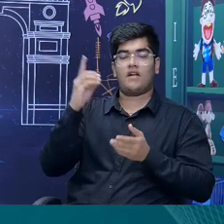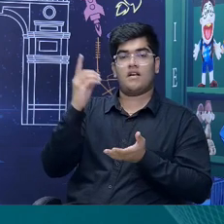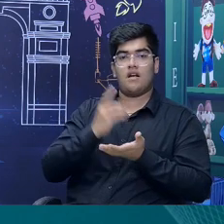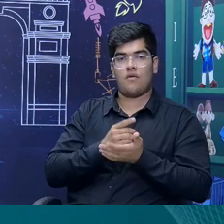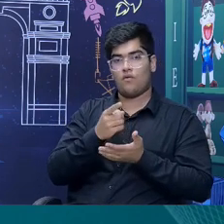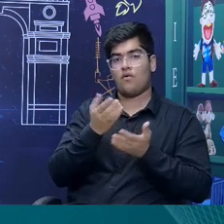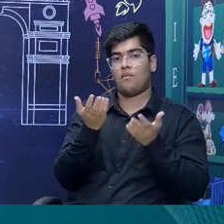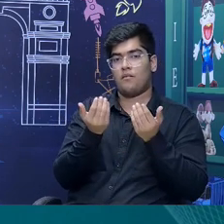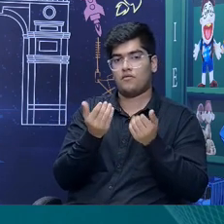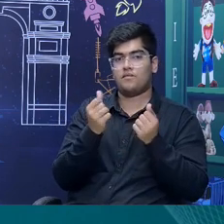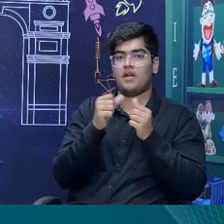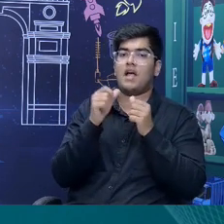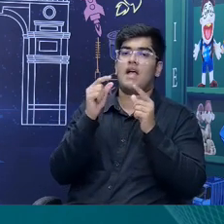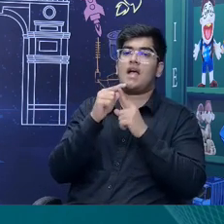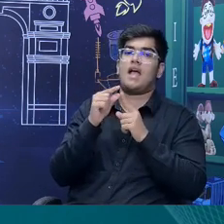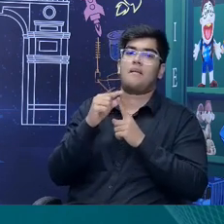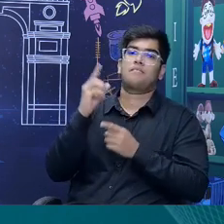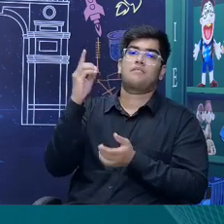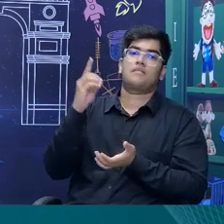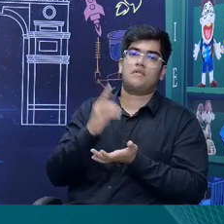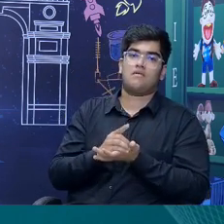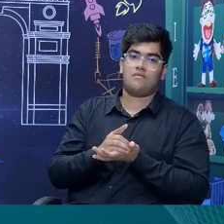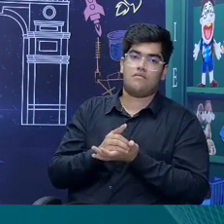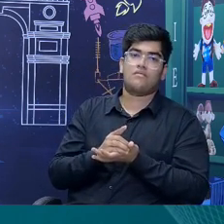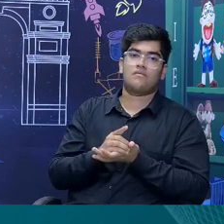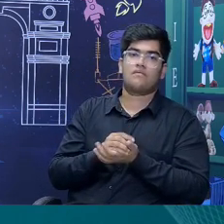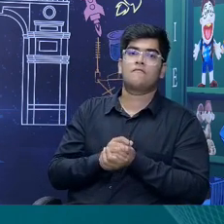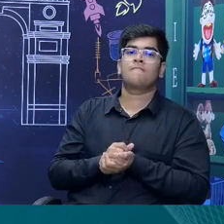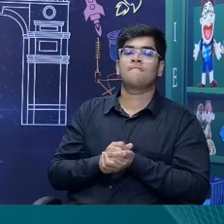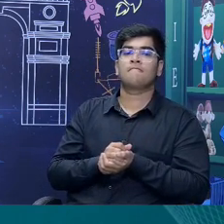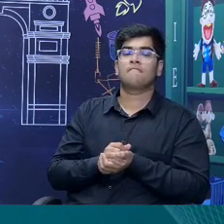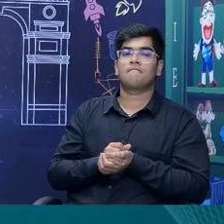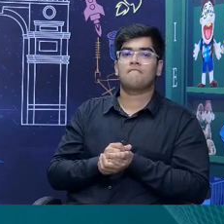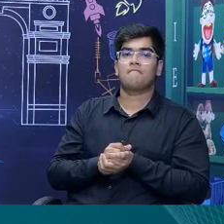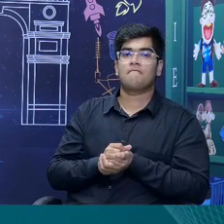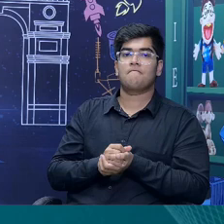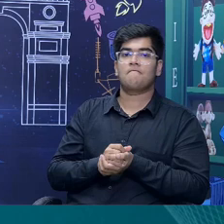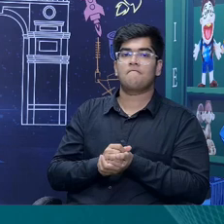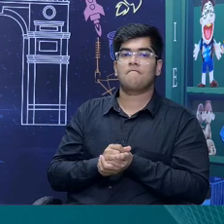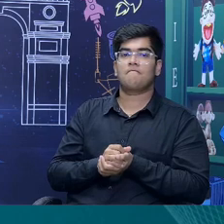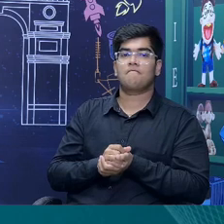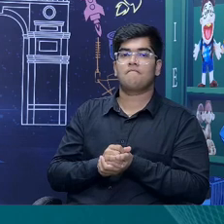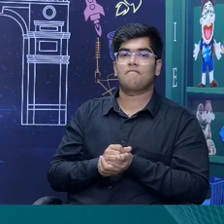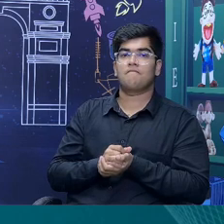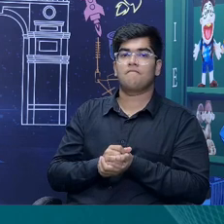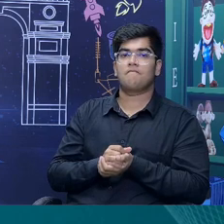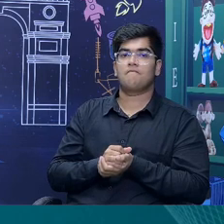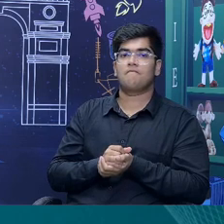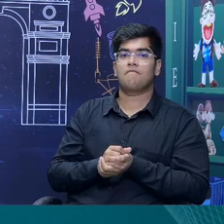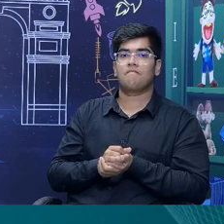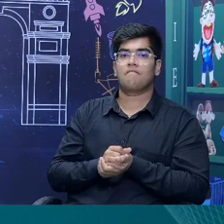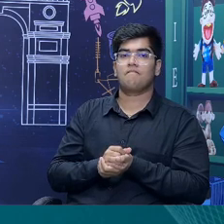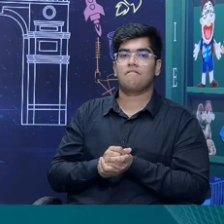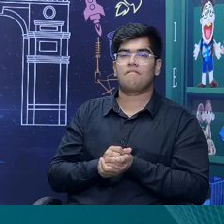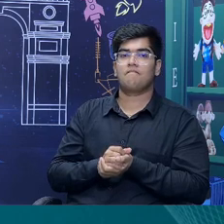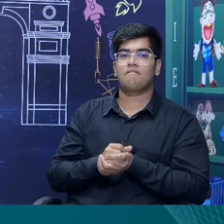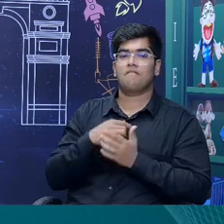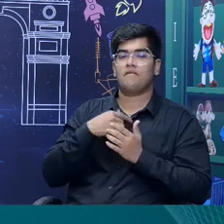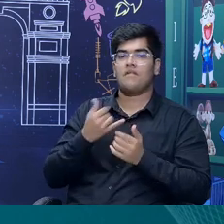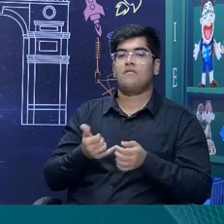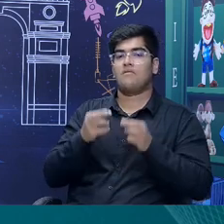ये सुविधा भी उपलब्ध है आपको जाना होगा एनसीईआरटी दीक्षा लगा वेबसाइट और हमारे मोबाइल अप हम आपसे